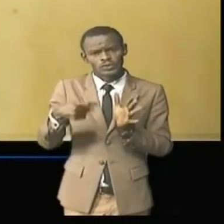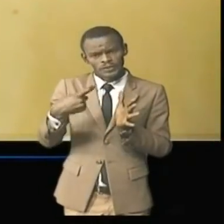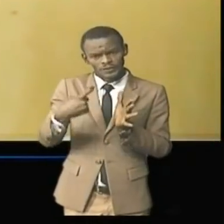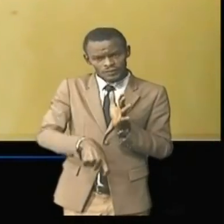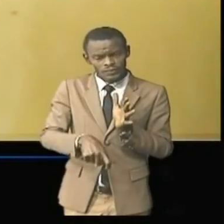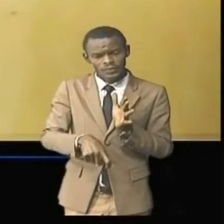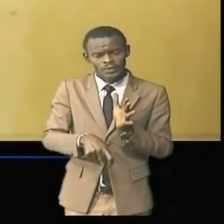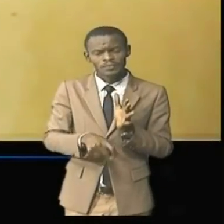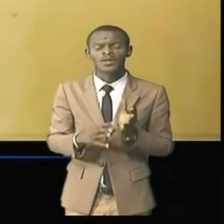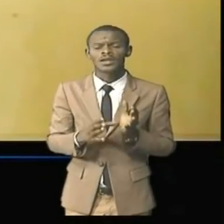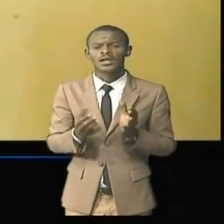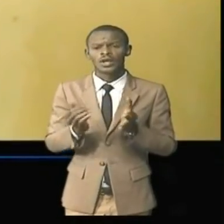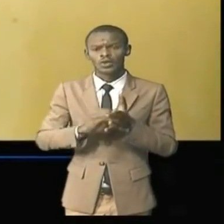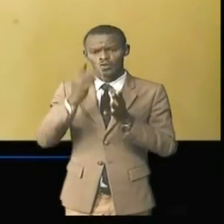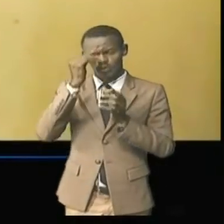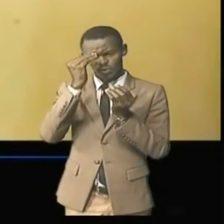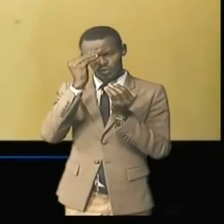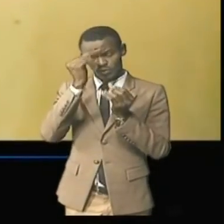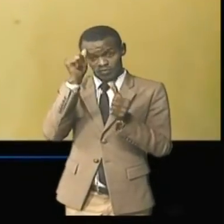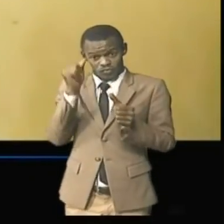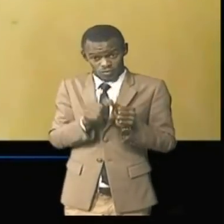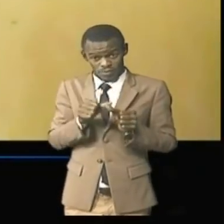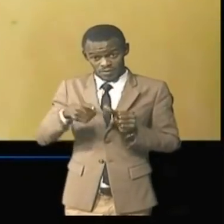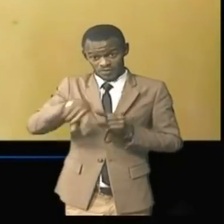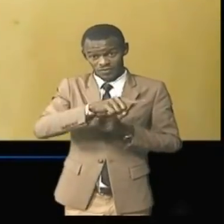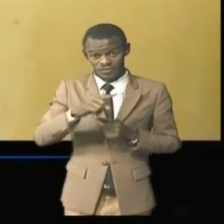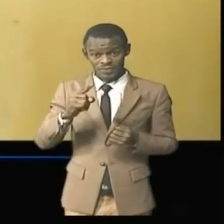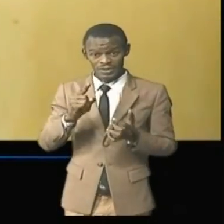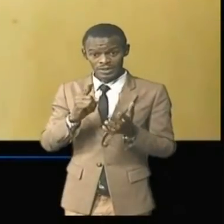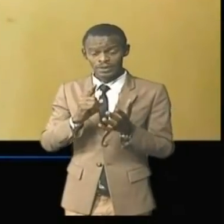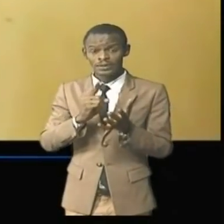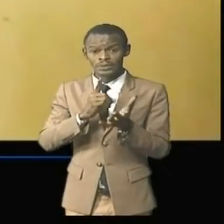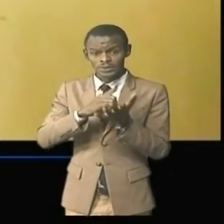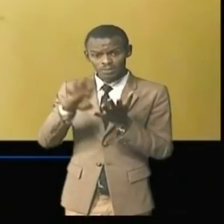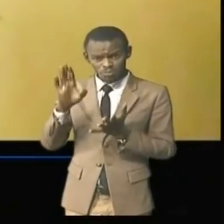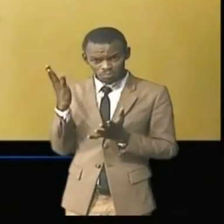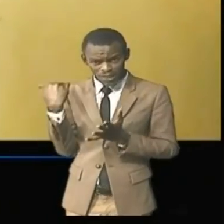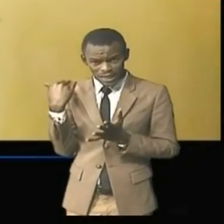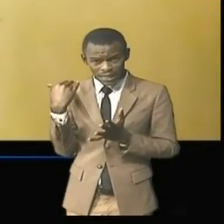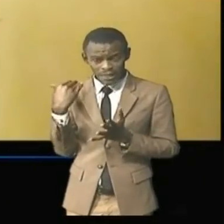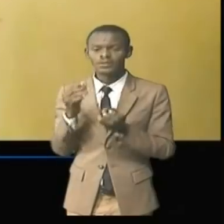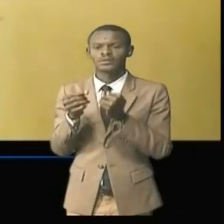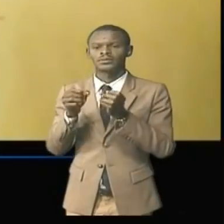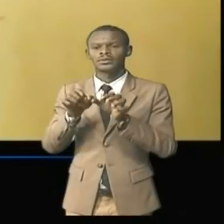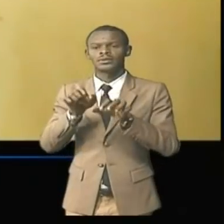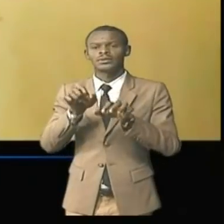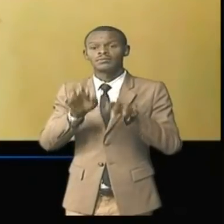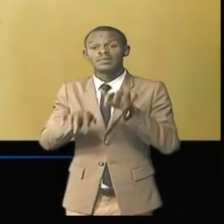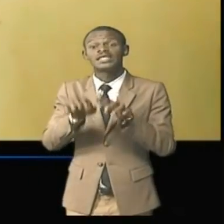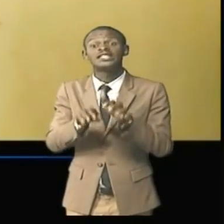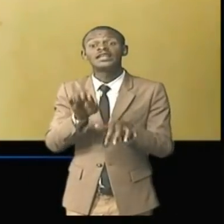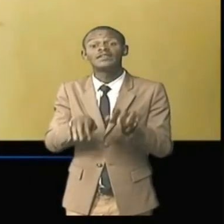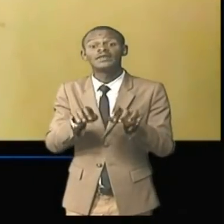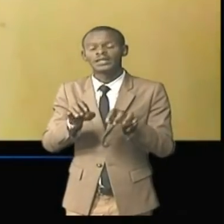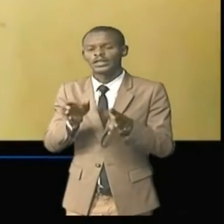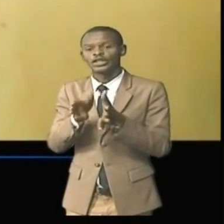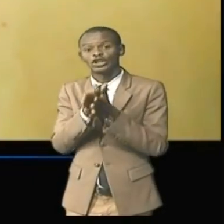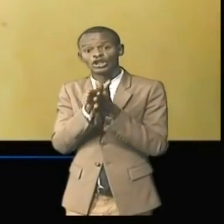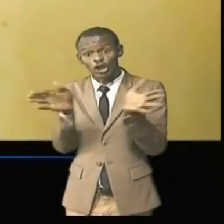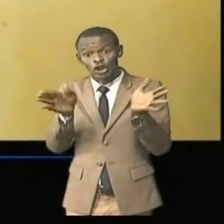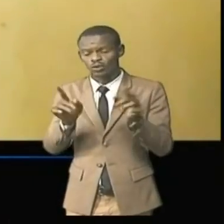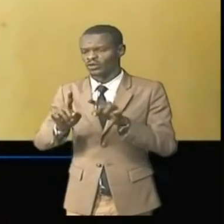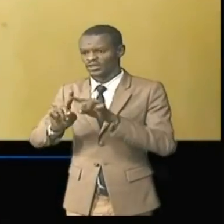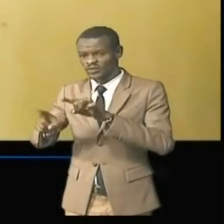Kinshasa, tous les secrétaires généraux de l'administration et des services générateurs de recettes